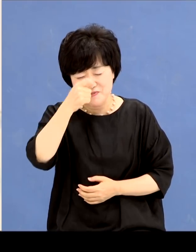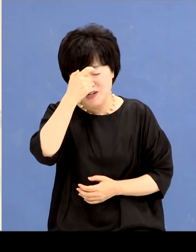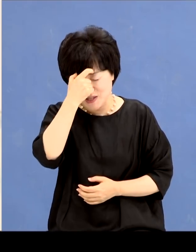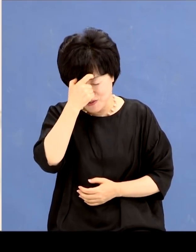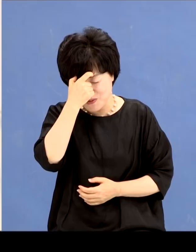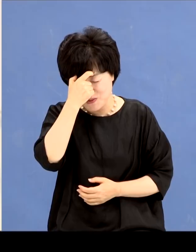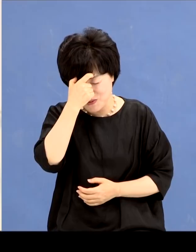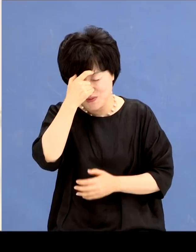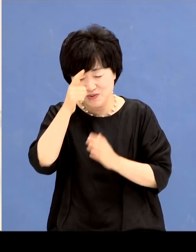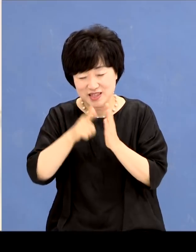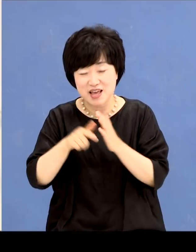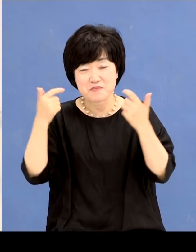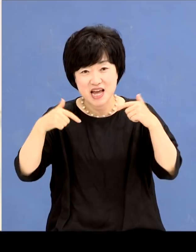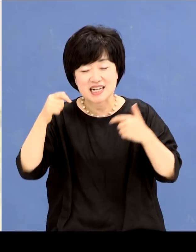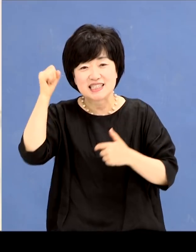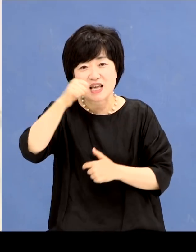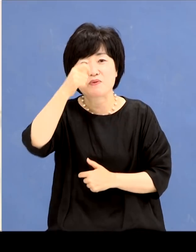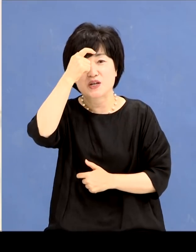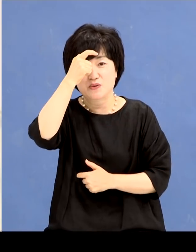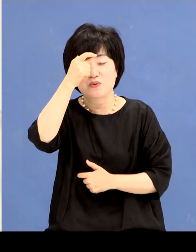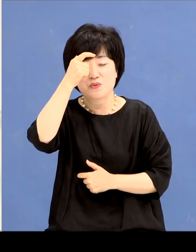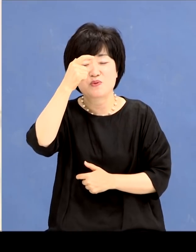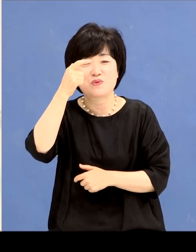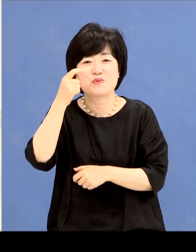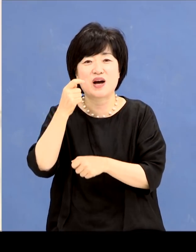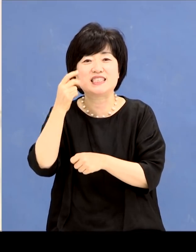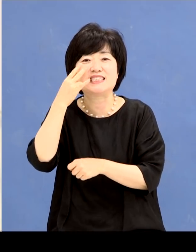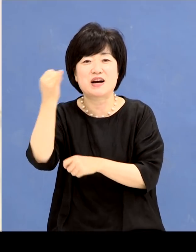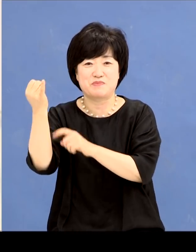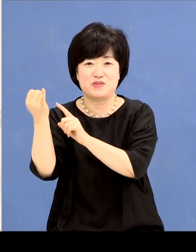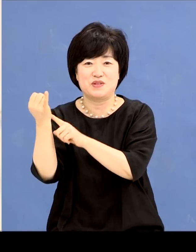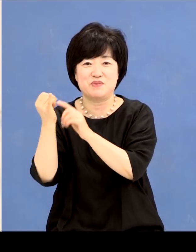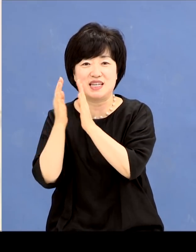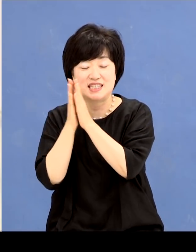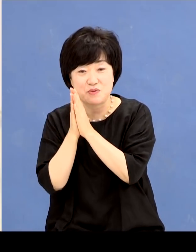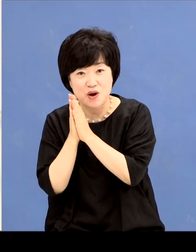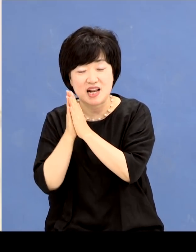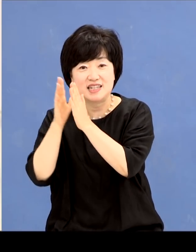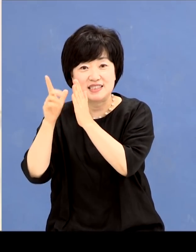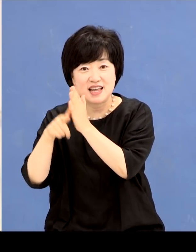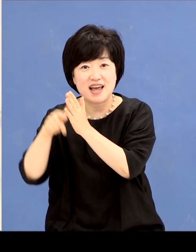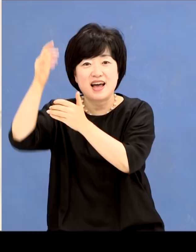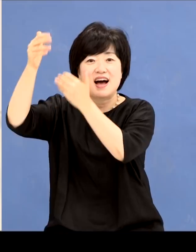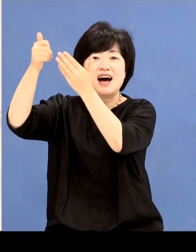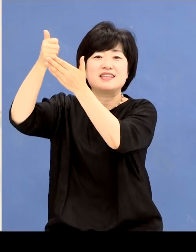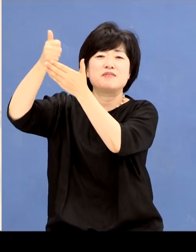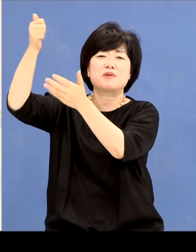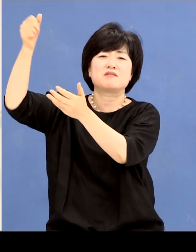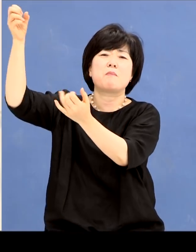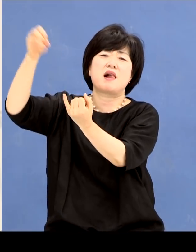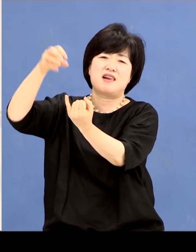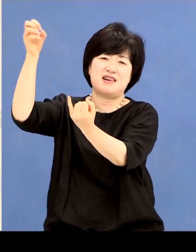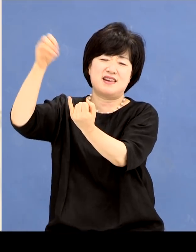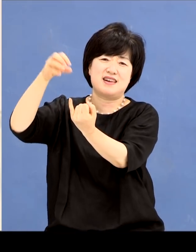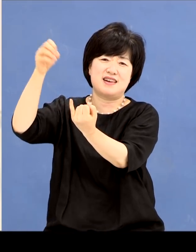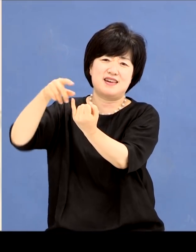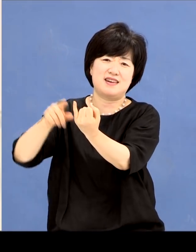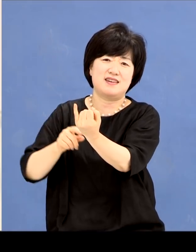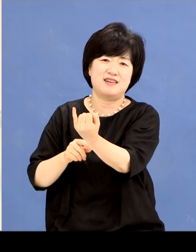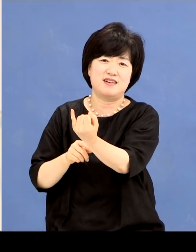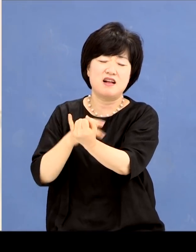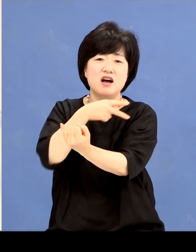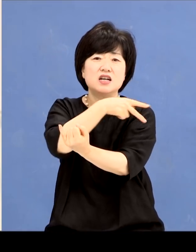기도를 갔는데 장모님 매일 새벽 기도를 하시거든요. 너무 감사하게 새벽 기도를 갔는데 하나님께서 계속 그런 마음을